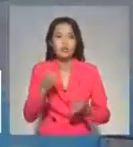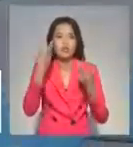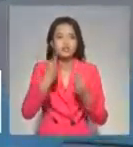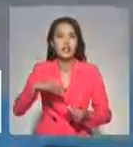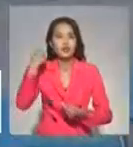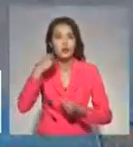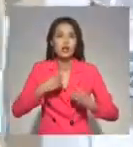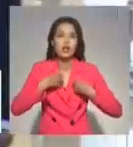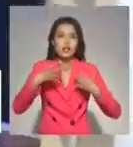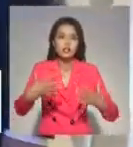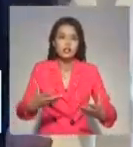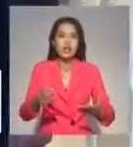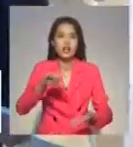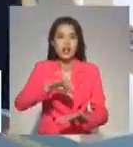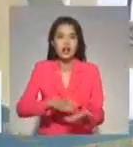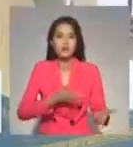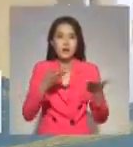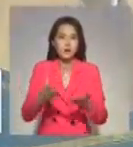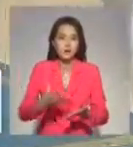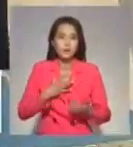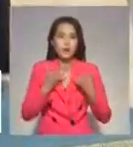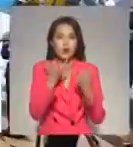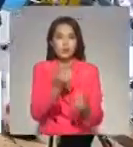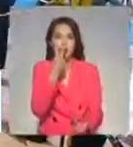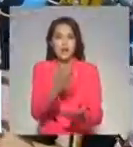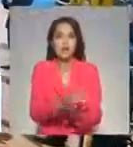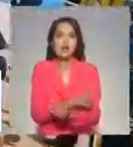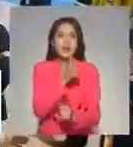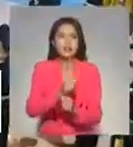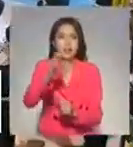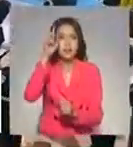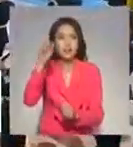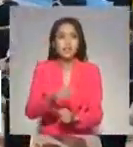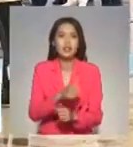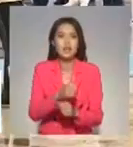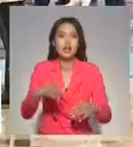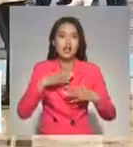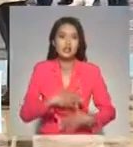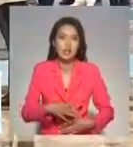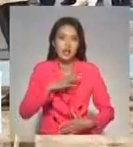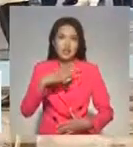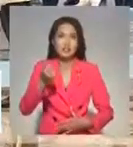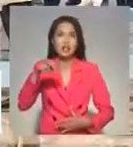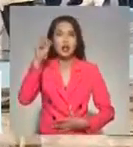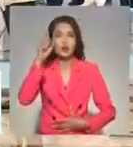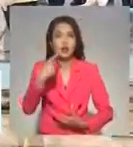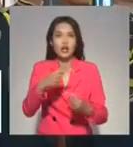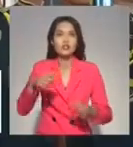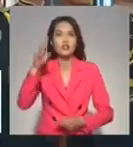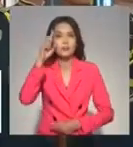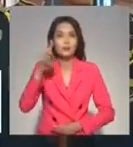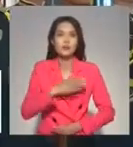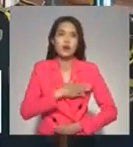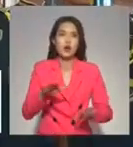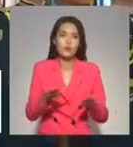президентін салтанатты қарсы алу рәсімі өтті. Құрмет қарауылының бастығы мемлекет басшыларына рапорт берді. Екі елдің мемлекеттік әнұрандары